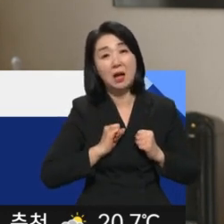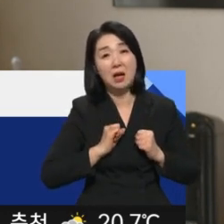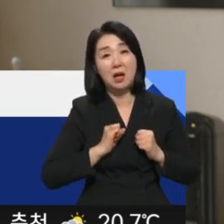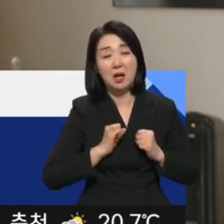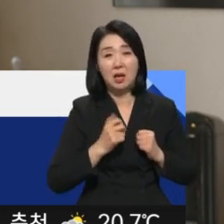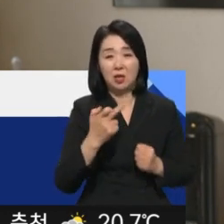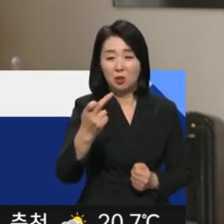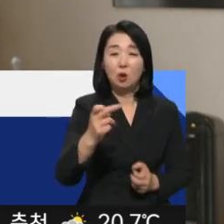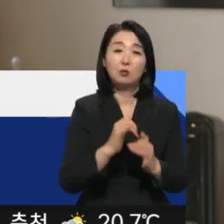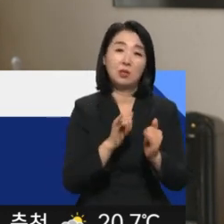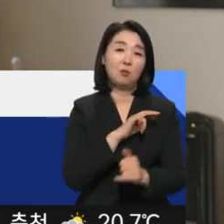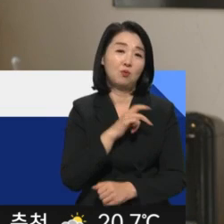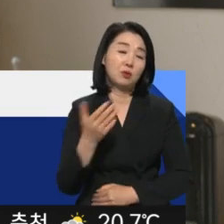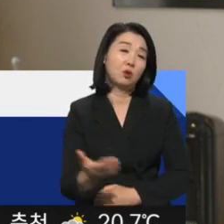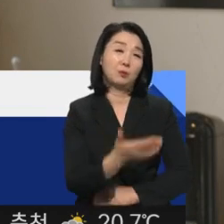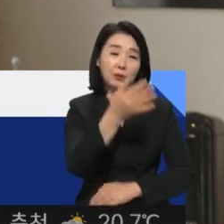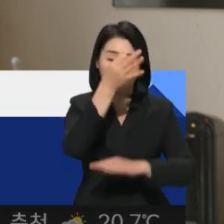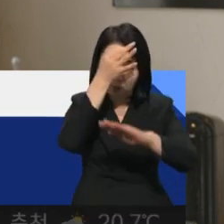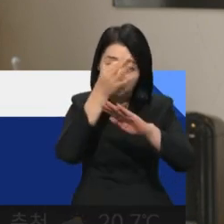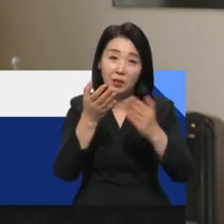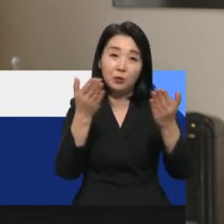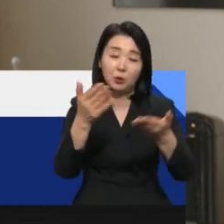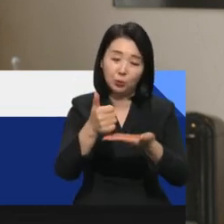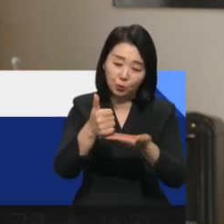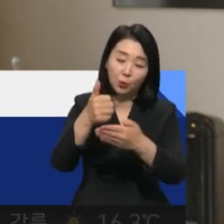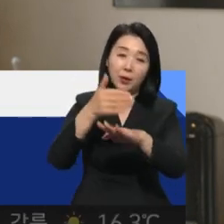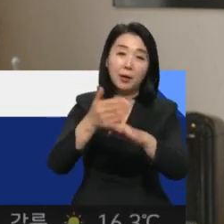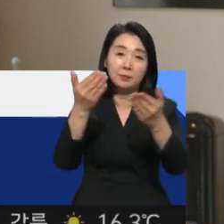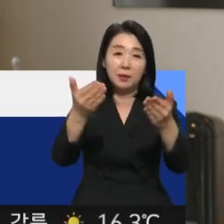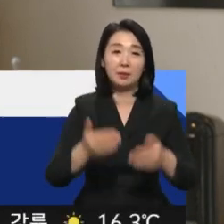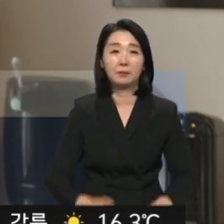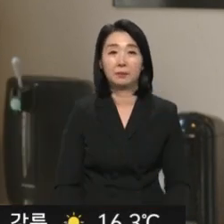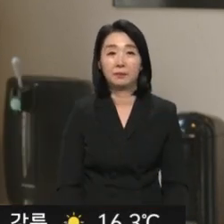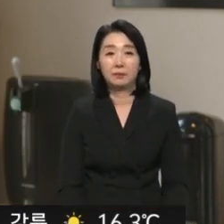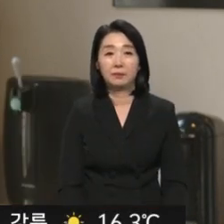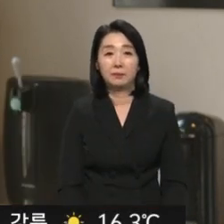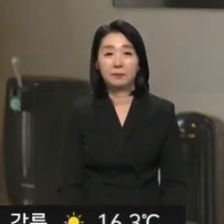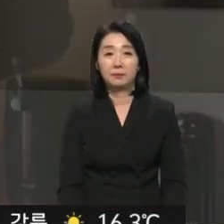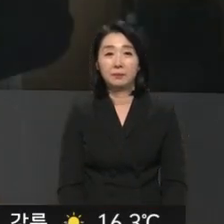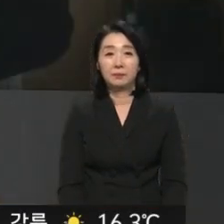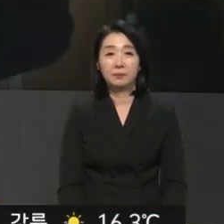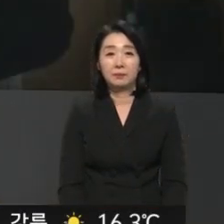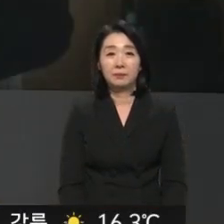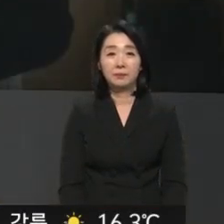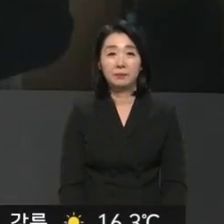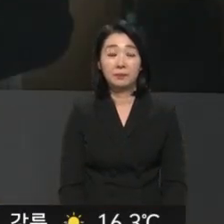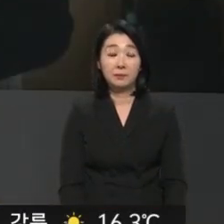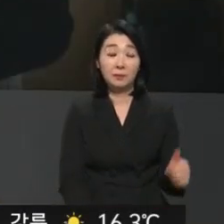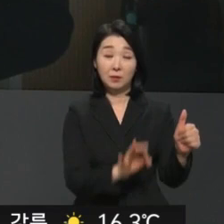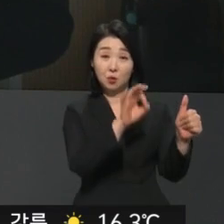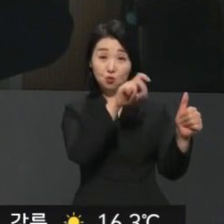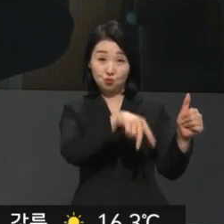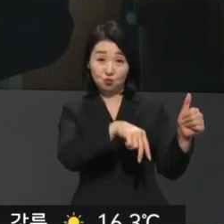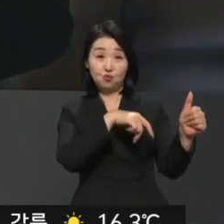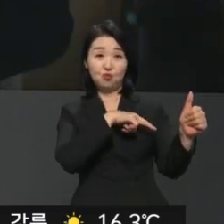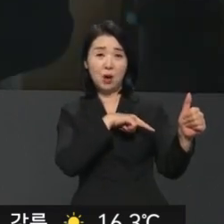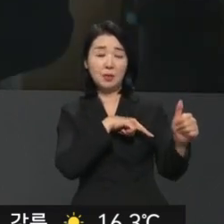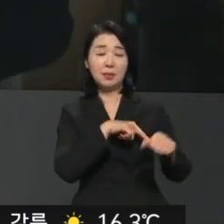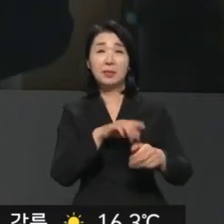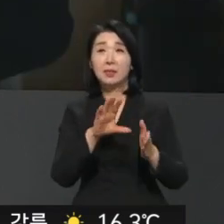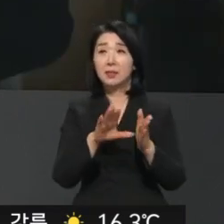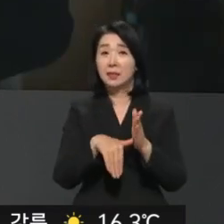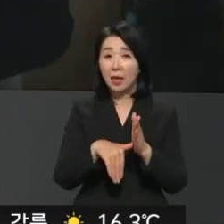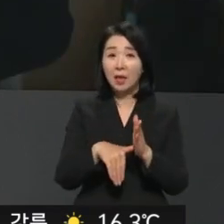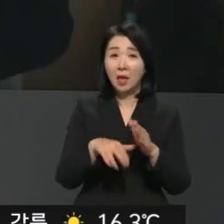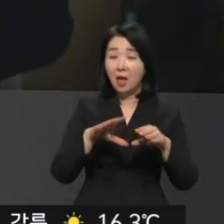의원님들께 죄송하다는 말씀과 함께 존경과 감사를 드립니다. 하지만 오 의원은 그때의 조치,